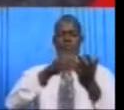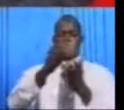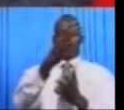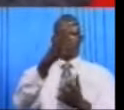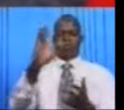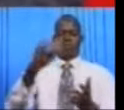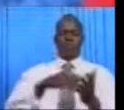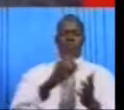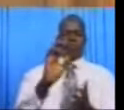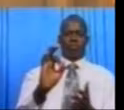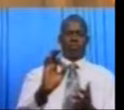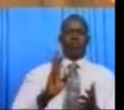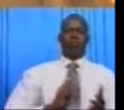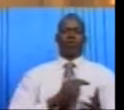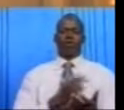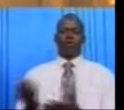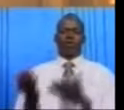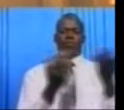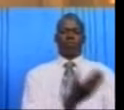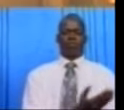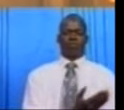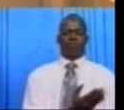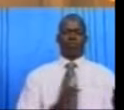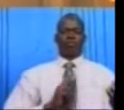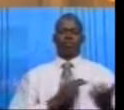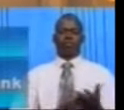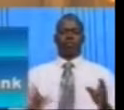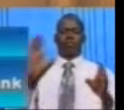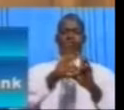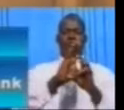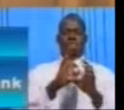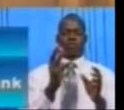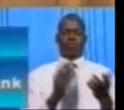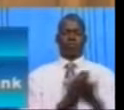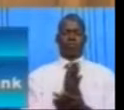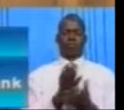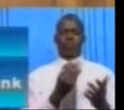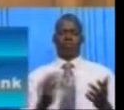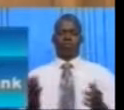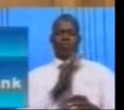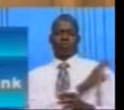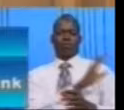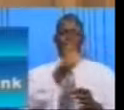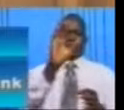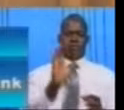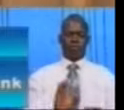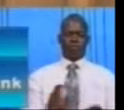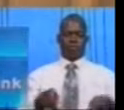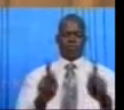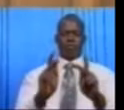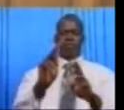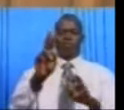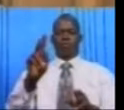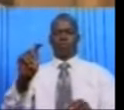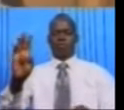000 francs CFA. Nous avons apporté notre modeste contribution à travers un lot d'équipements pour renforcer les capacités afin de permettre à la RTB